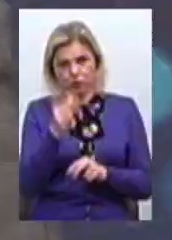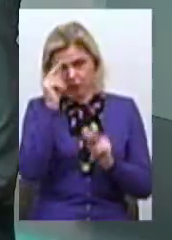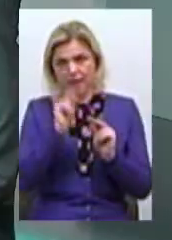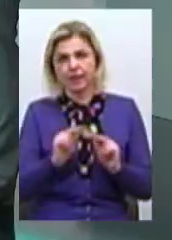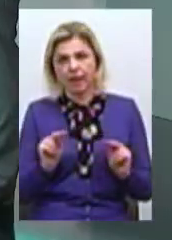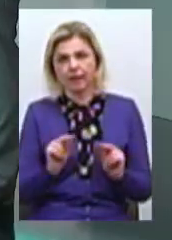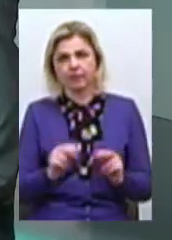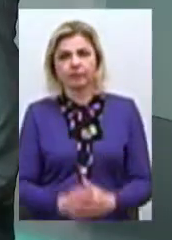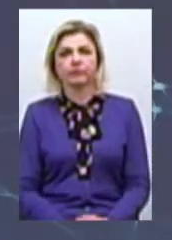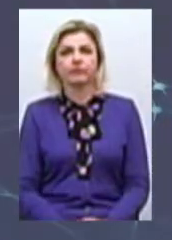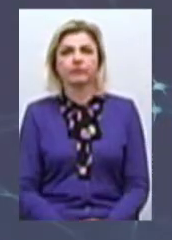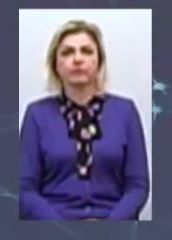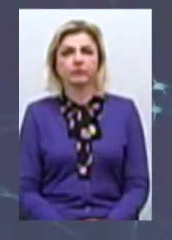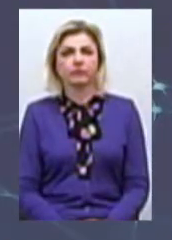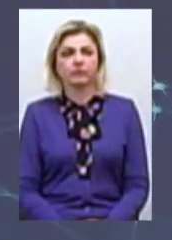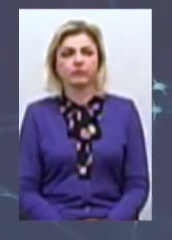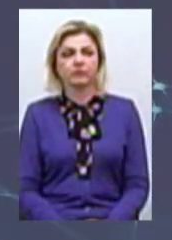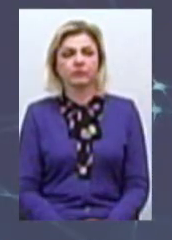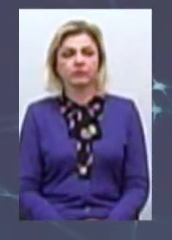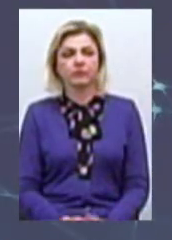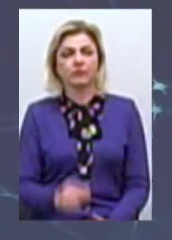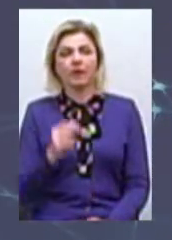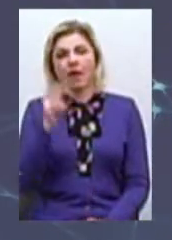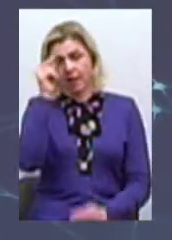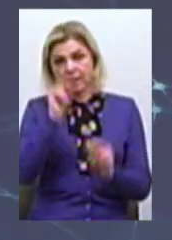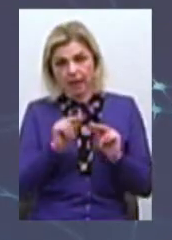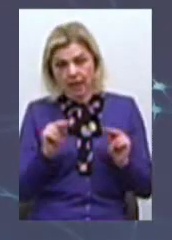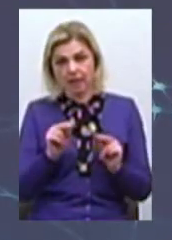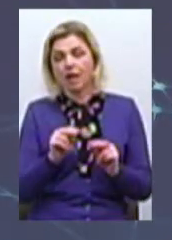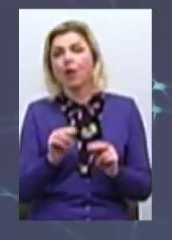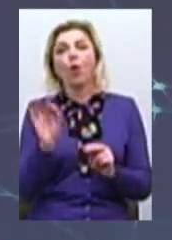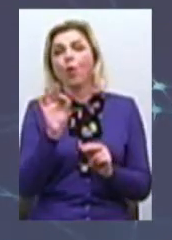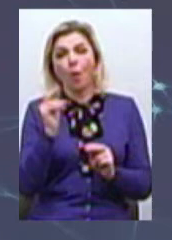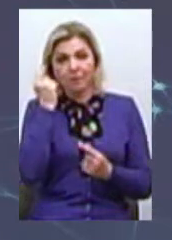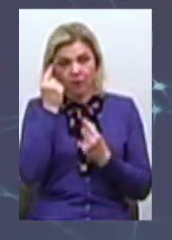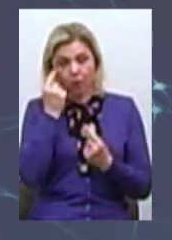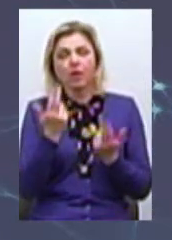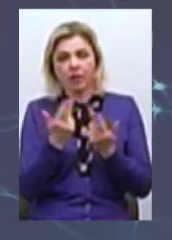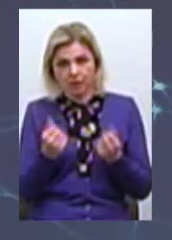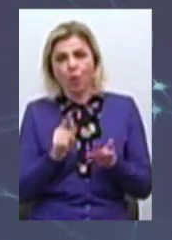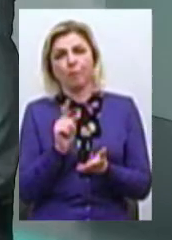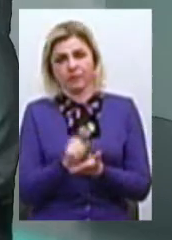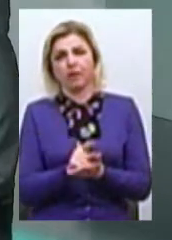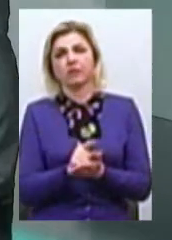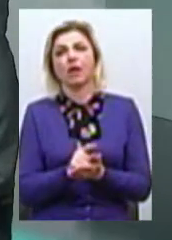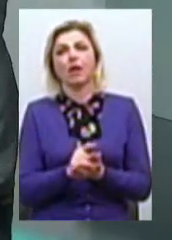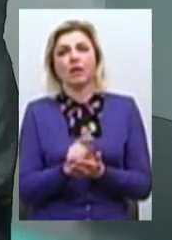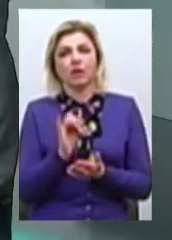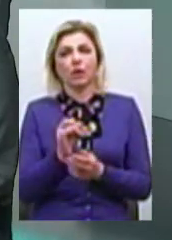тренінгу... щодо тренінгу. З психології тренінг чи так, взагалі? Так, обов'язково з психологією. Мало того,